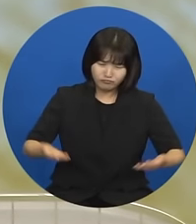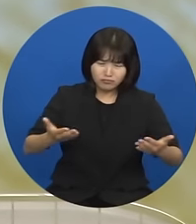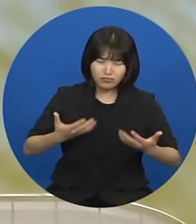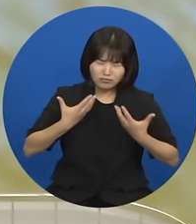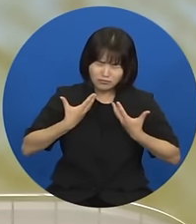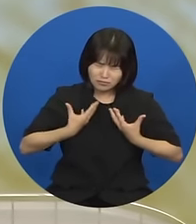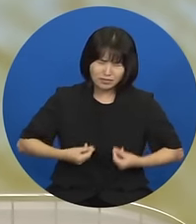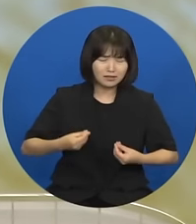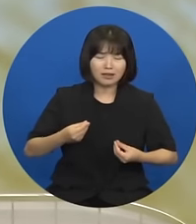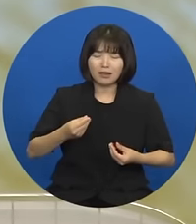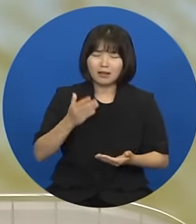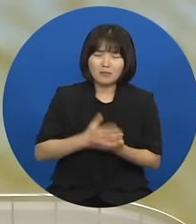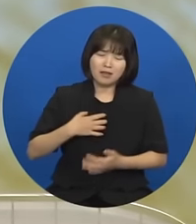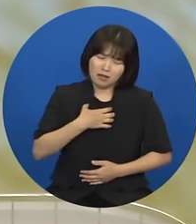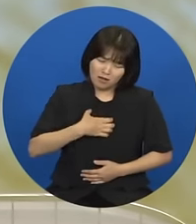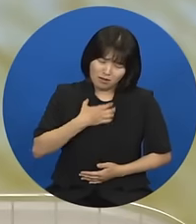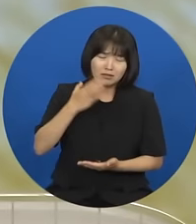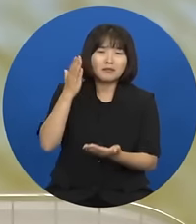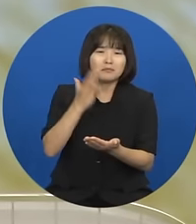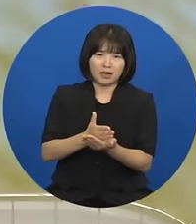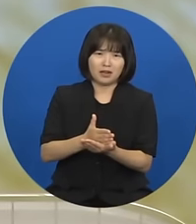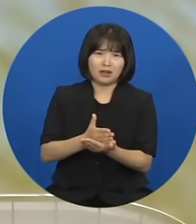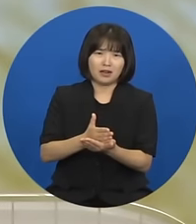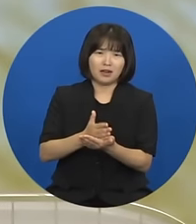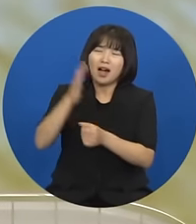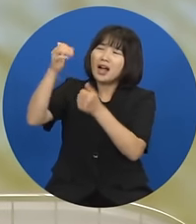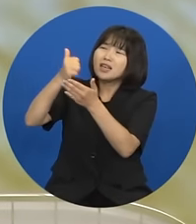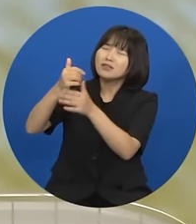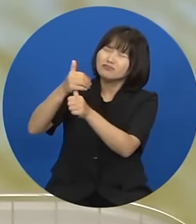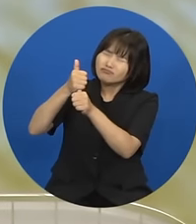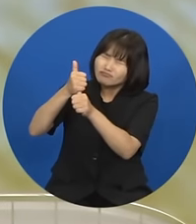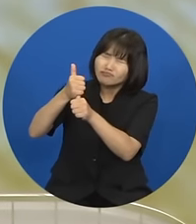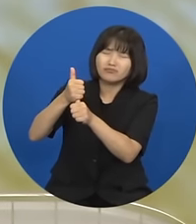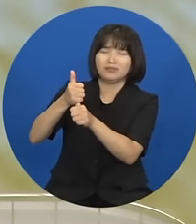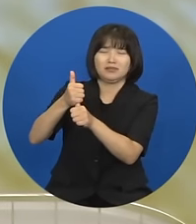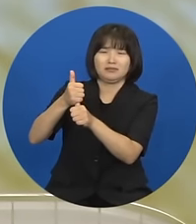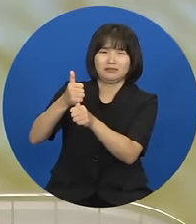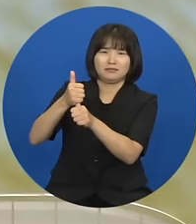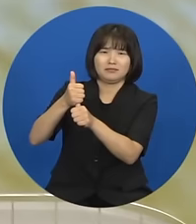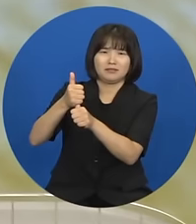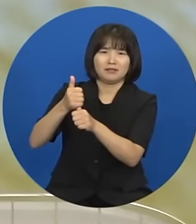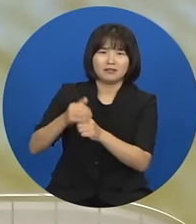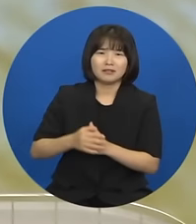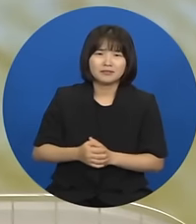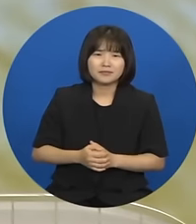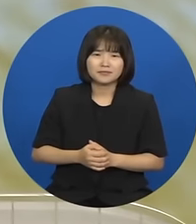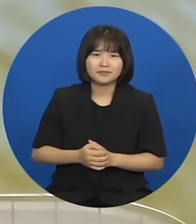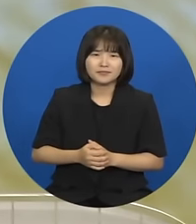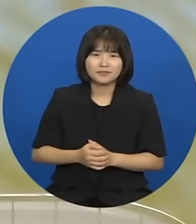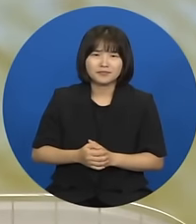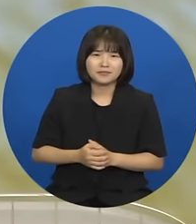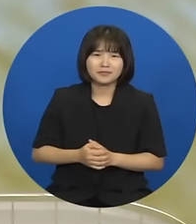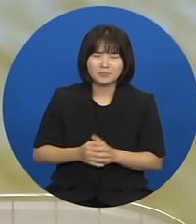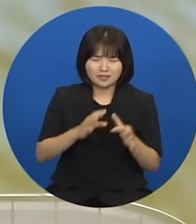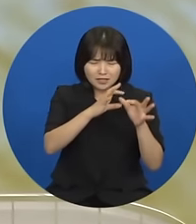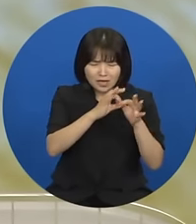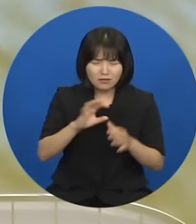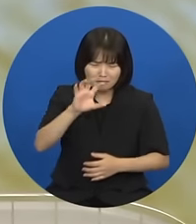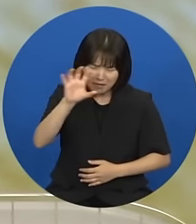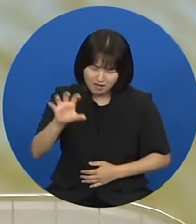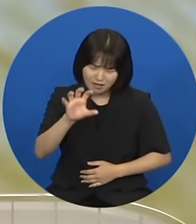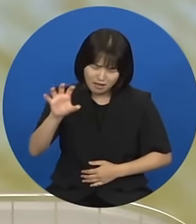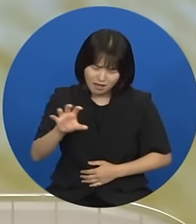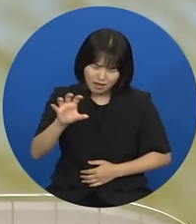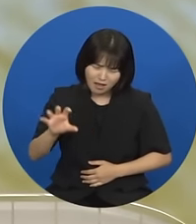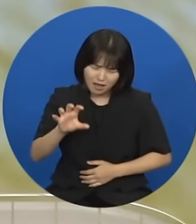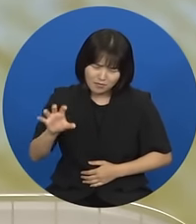마. 걱정하지 마. 너 하나님을 붙잡아야지. 그렇게 또다시 계속하여 반복하여